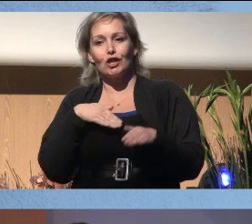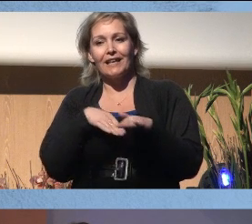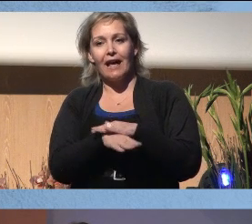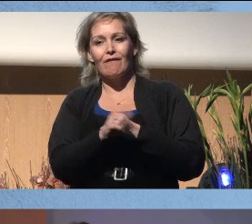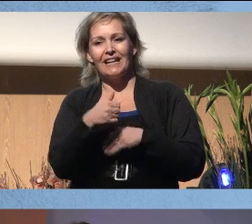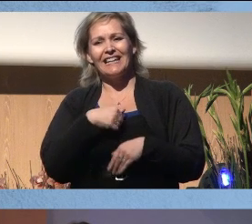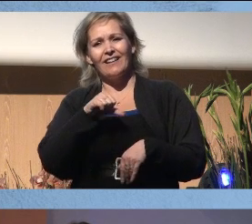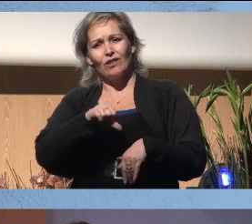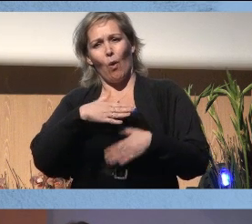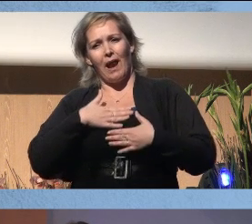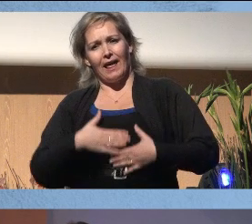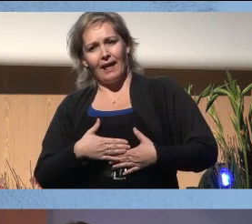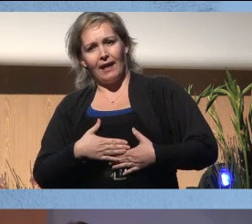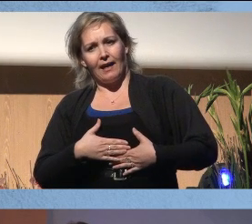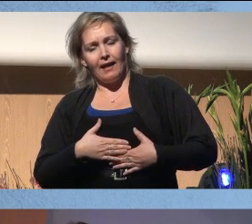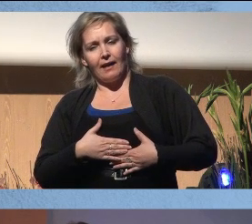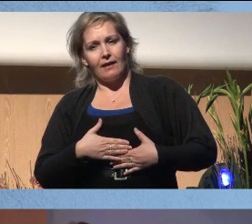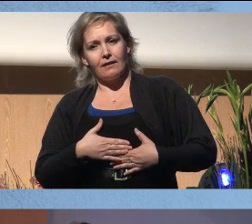fordi de var så dårlige,